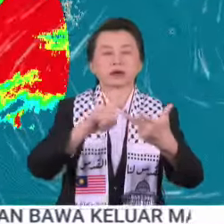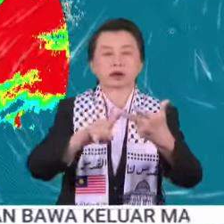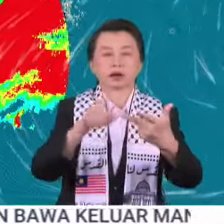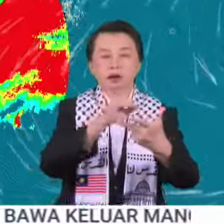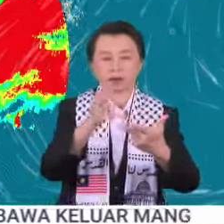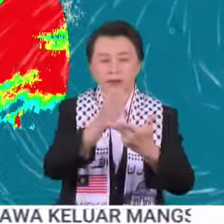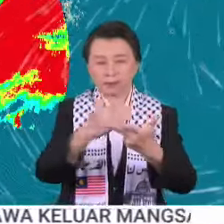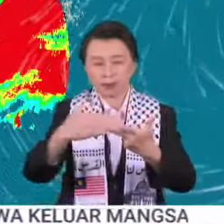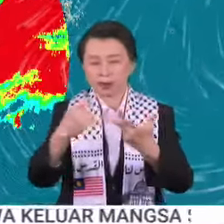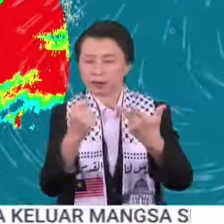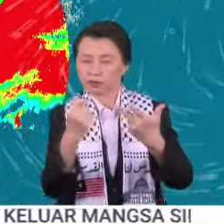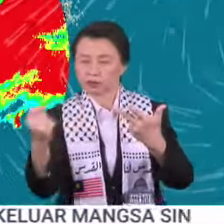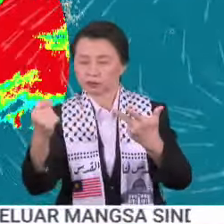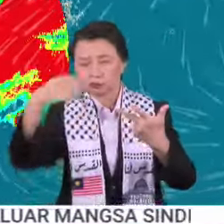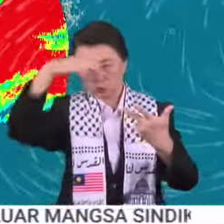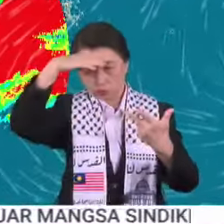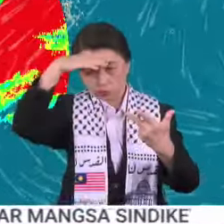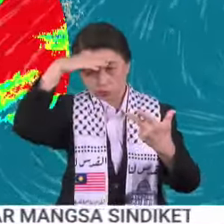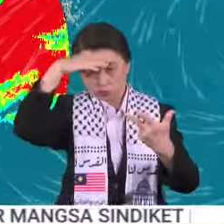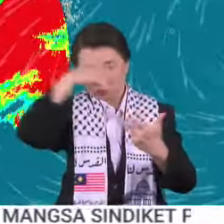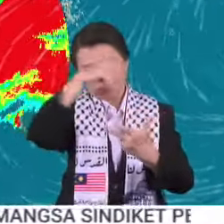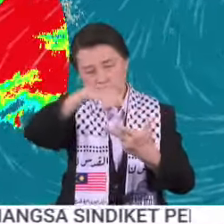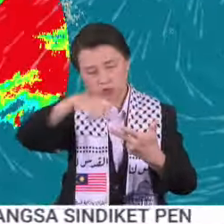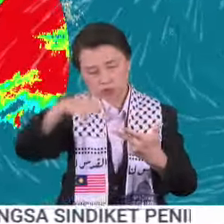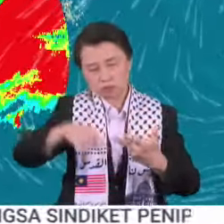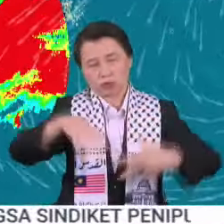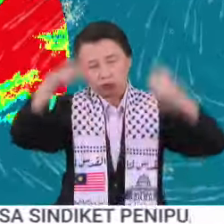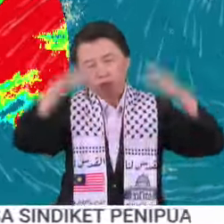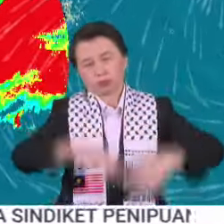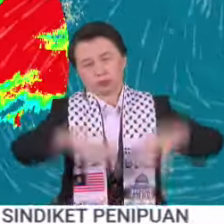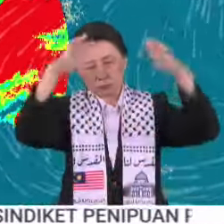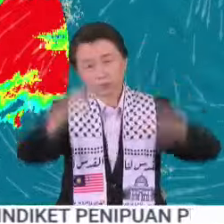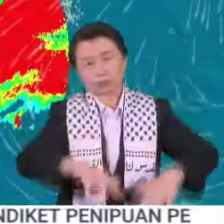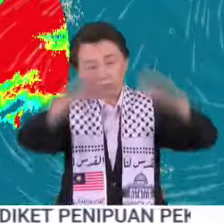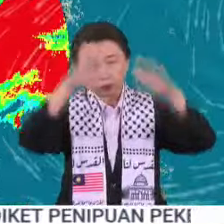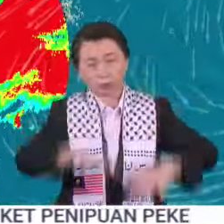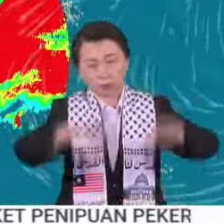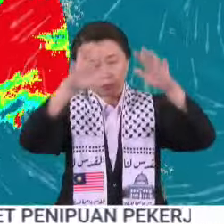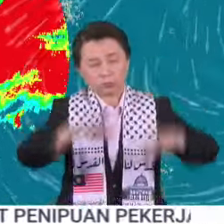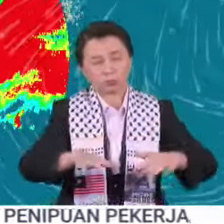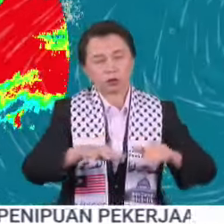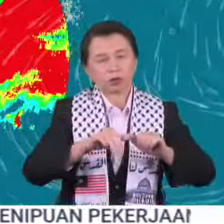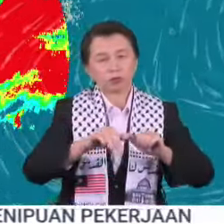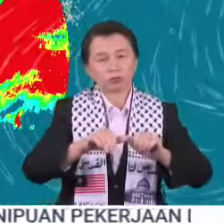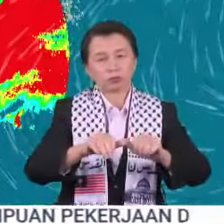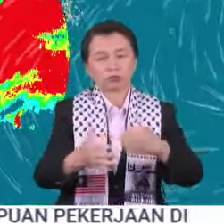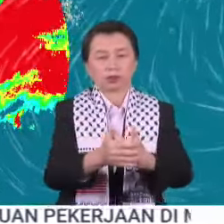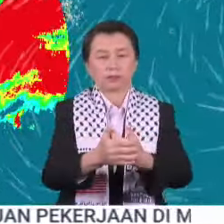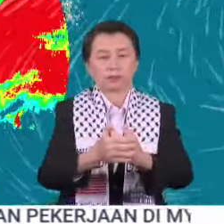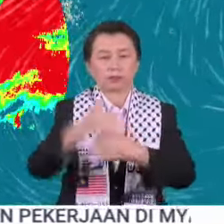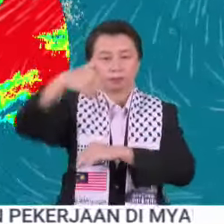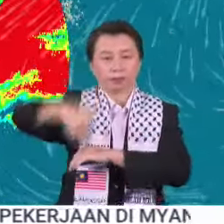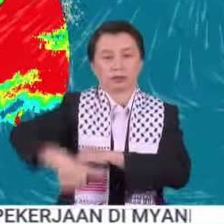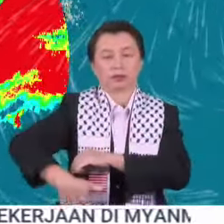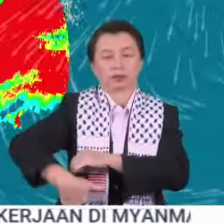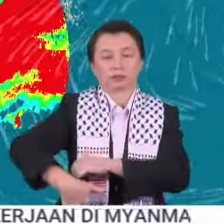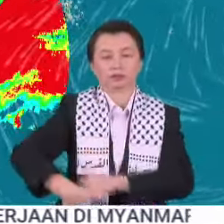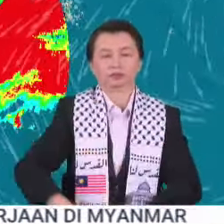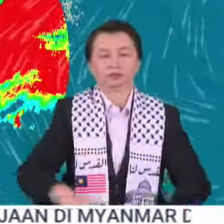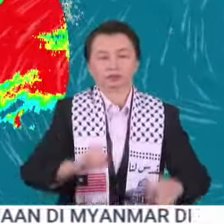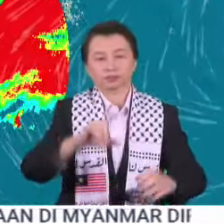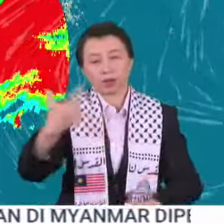di bahagian timur Johor. Dan kami jangkakan keadaan hujan lebat ini boleh berterusan sehingga ke awal malam nanti.